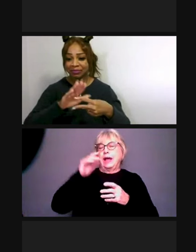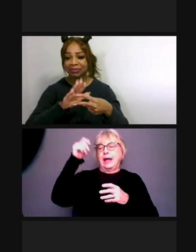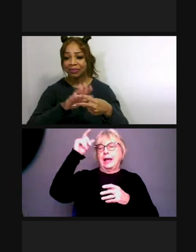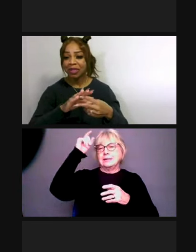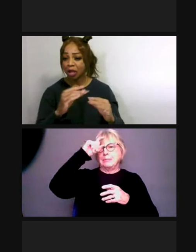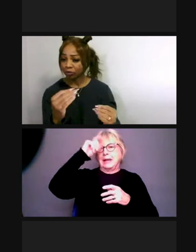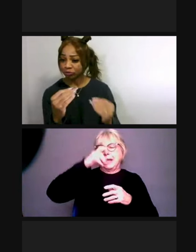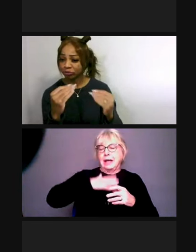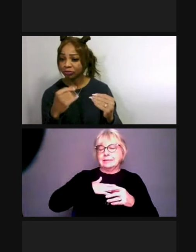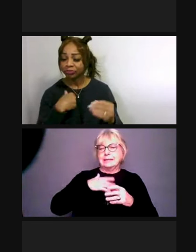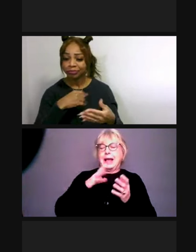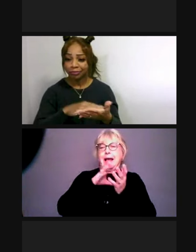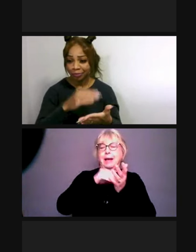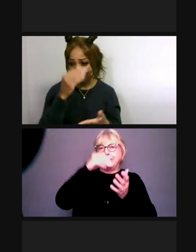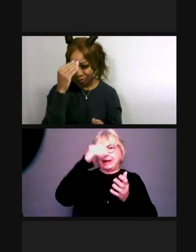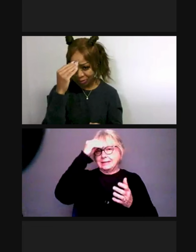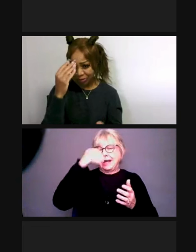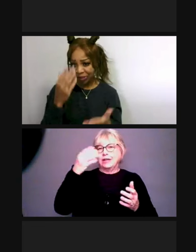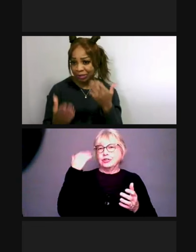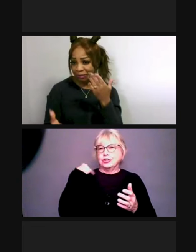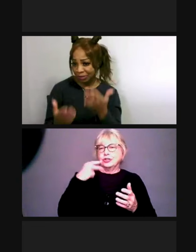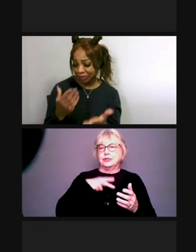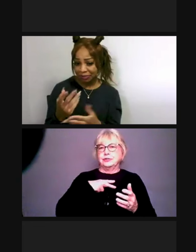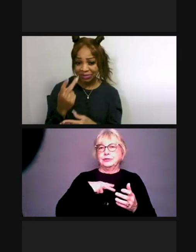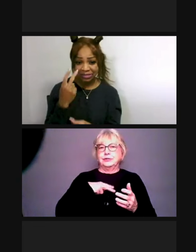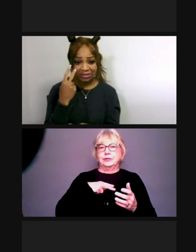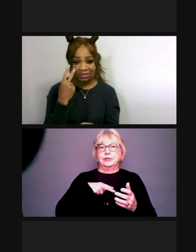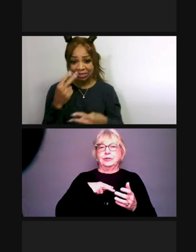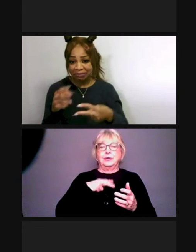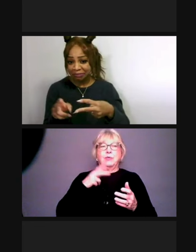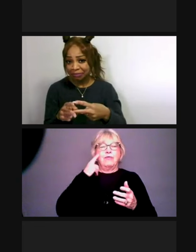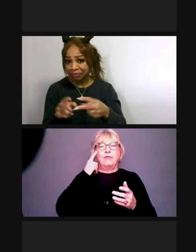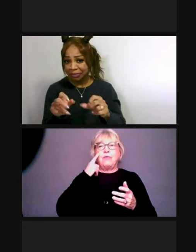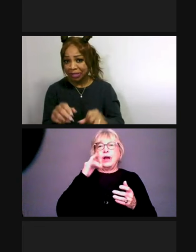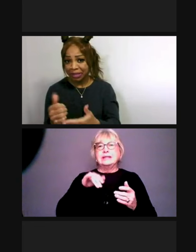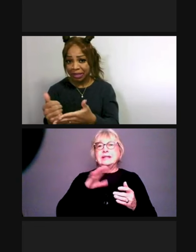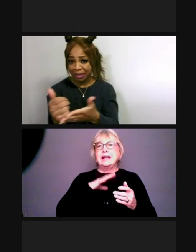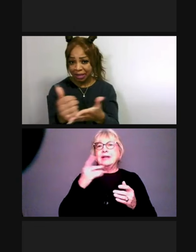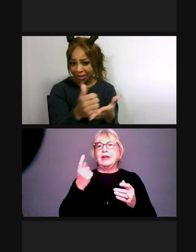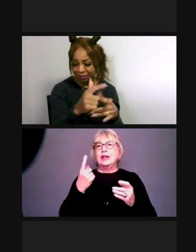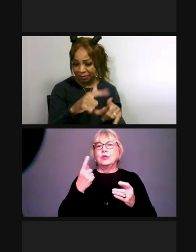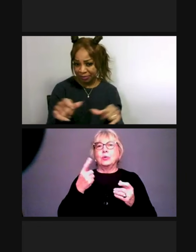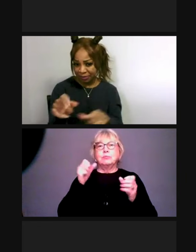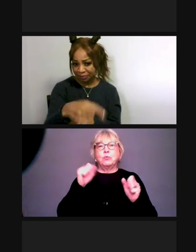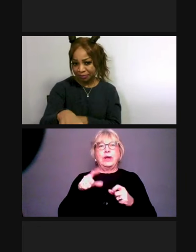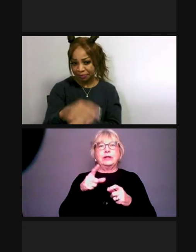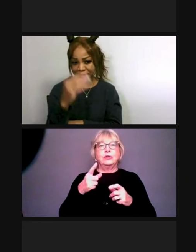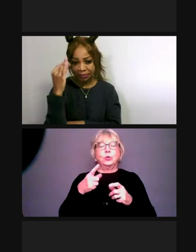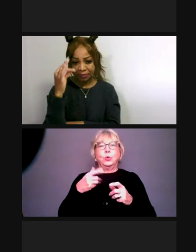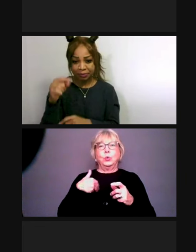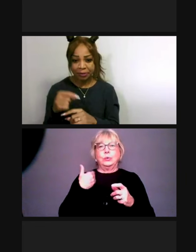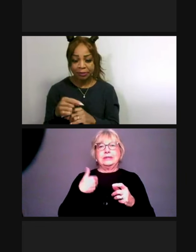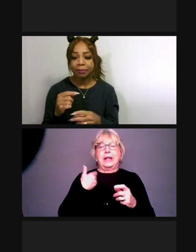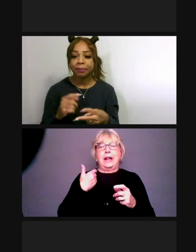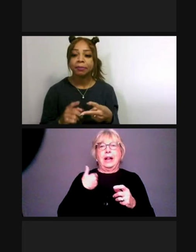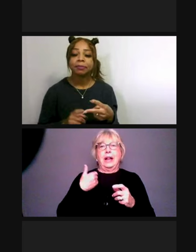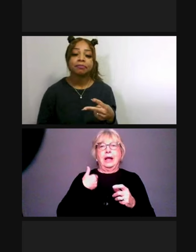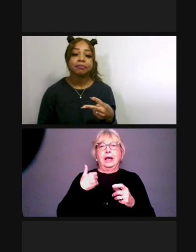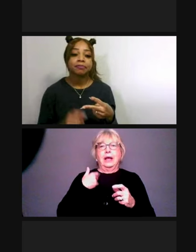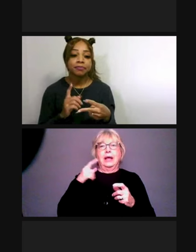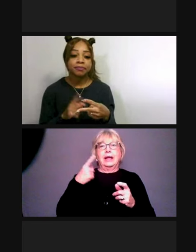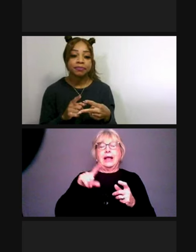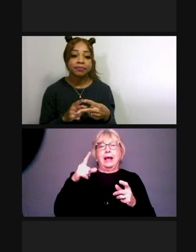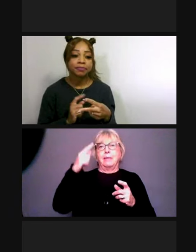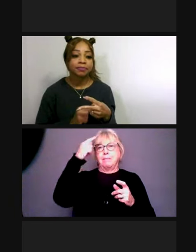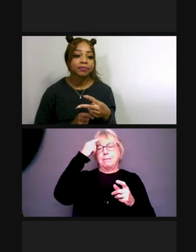apprentissages pour voir s'il y a des choses qui pourraient être utiles lorsqu'on pense à ces enjeux.